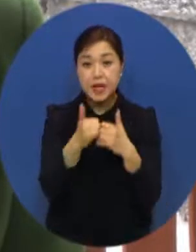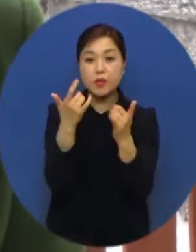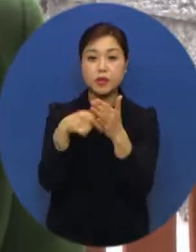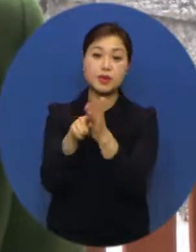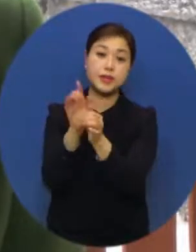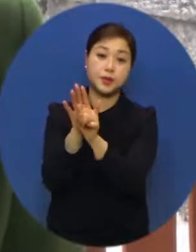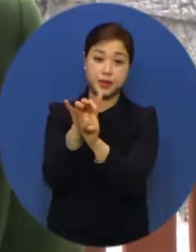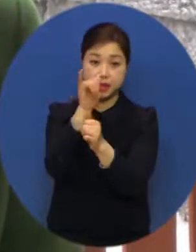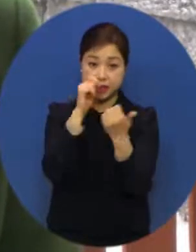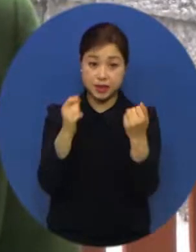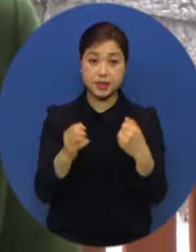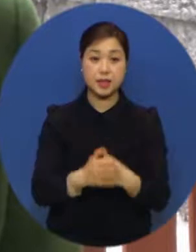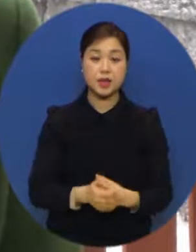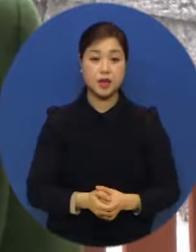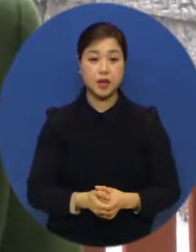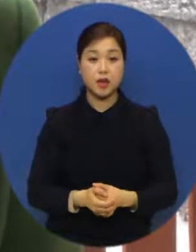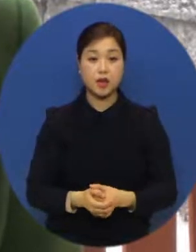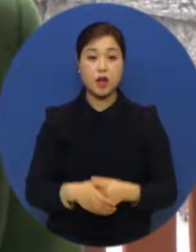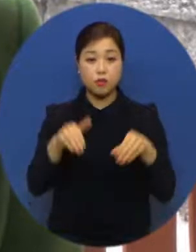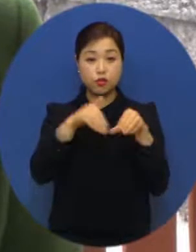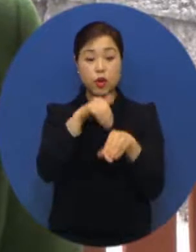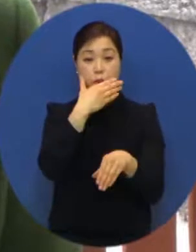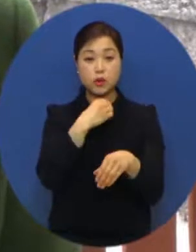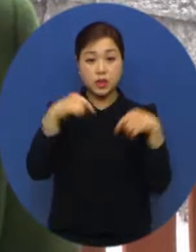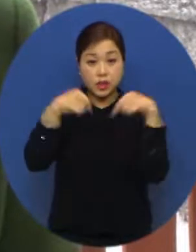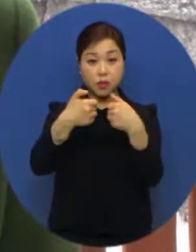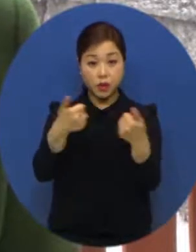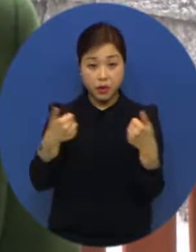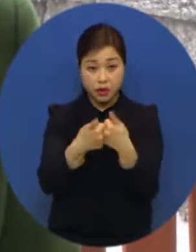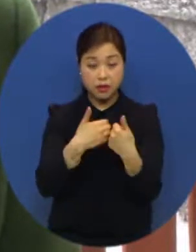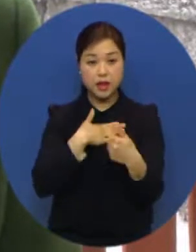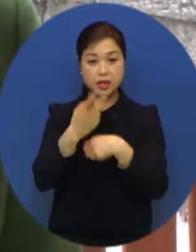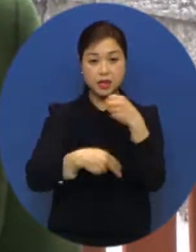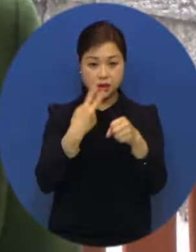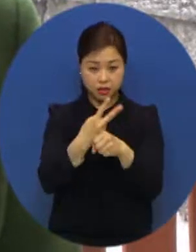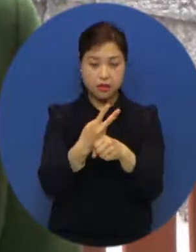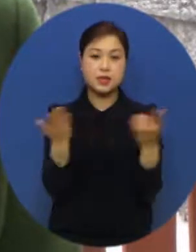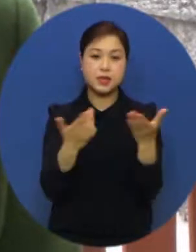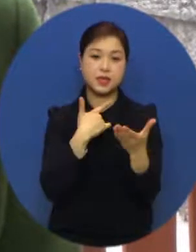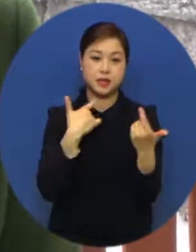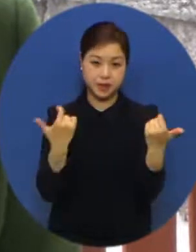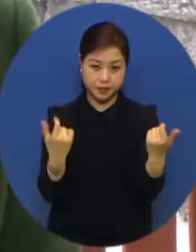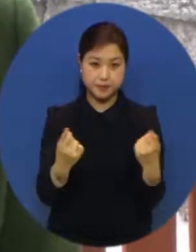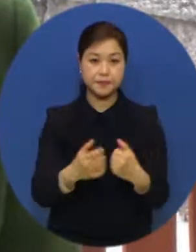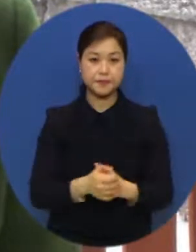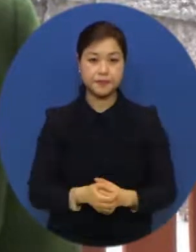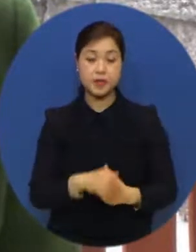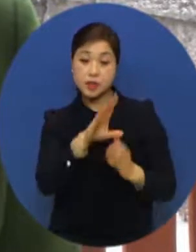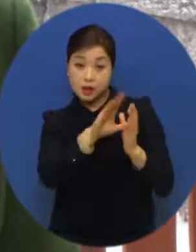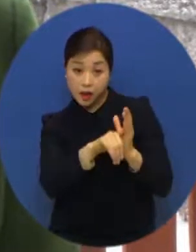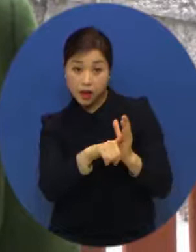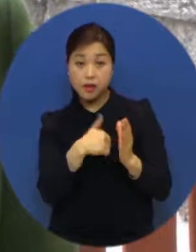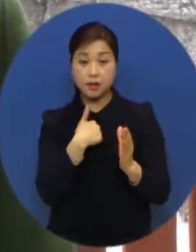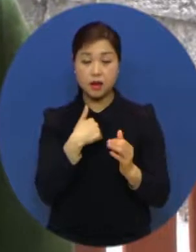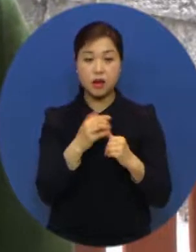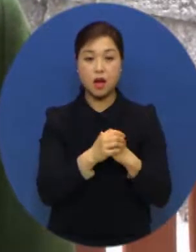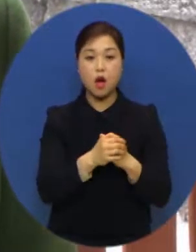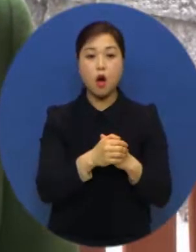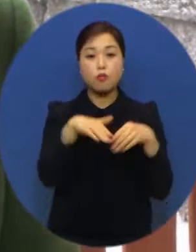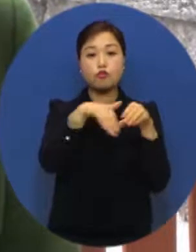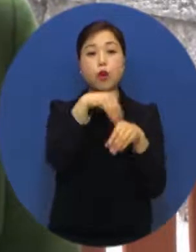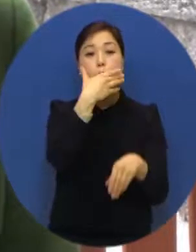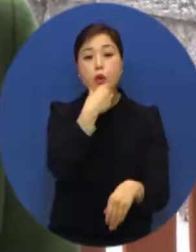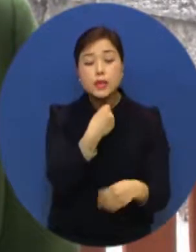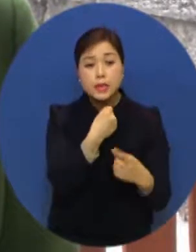제가 문화복지협의회라는 곳에서 2년간 일을 했었는데, 제가 그때의 그 문화복지가 뭐예요?